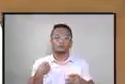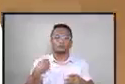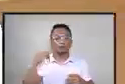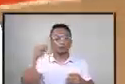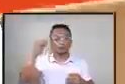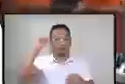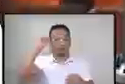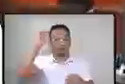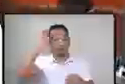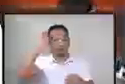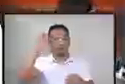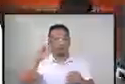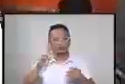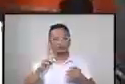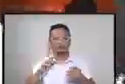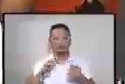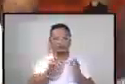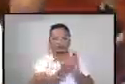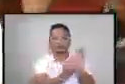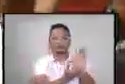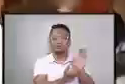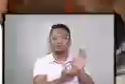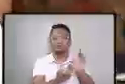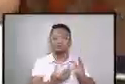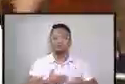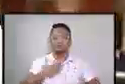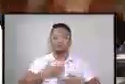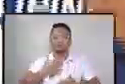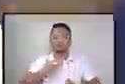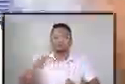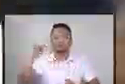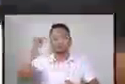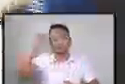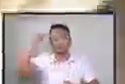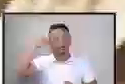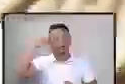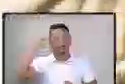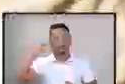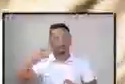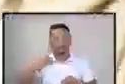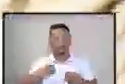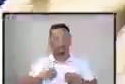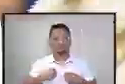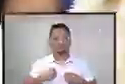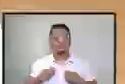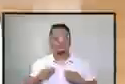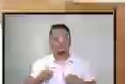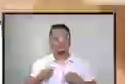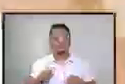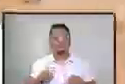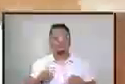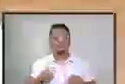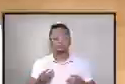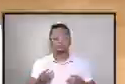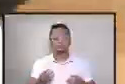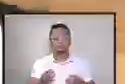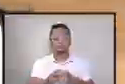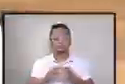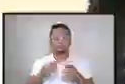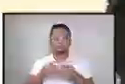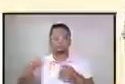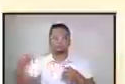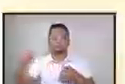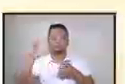sa lineup. Masaya rin sa ipinakita ng Gilas si head coach Yeng Giao, pero aminado siyang kailangan mag-click sa mga laban ang kanilang outside